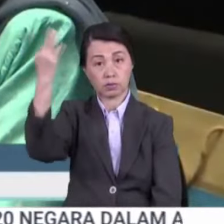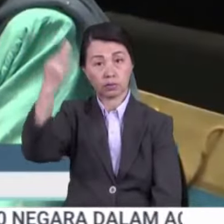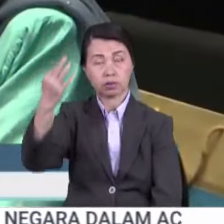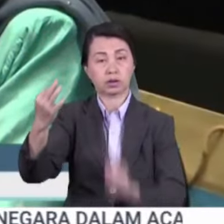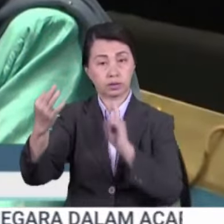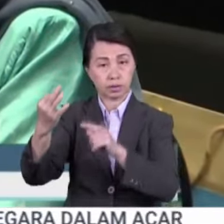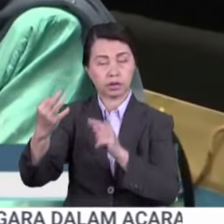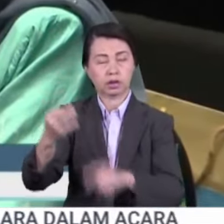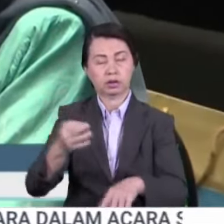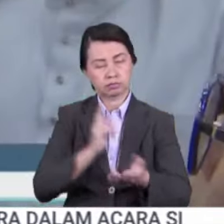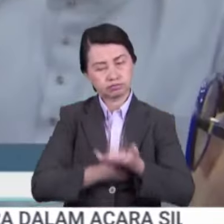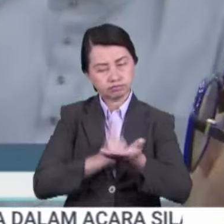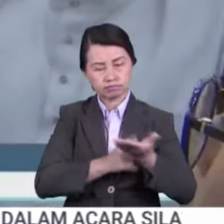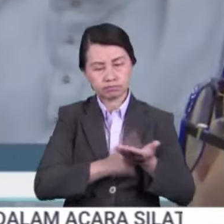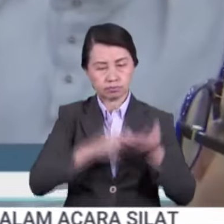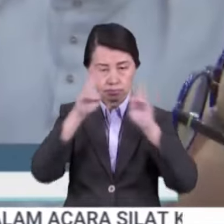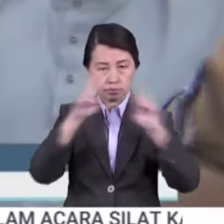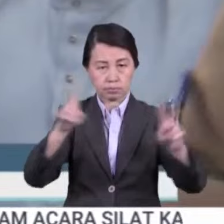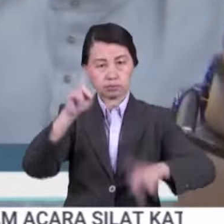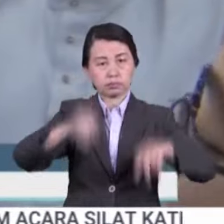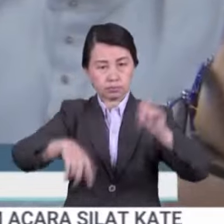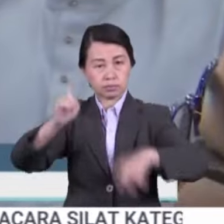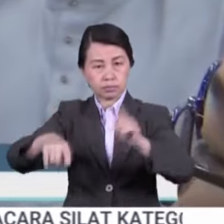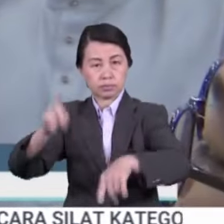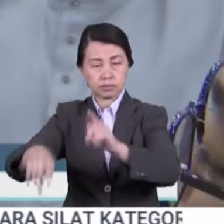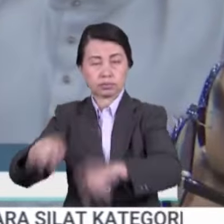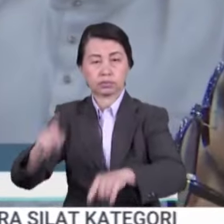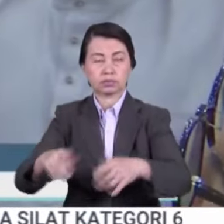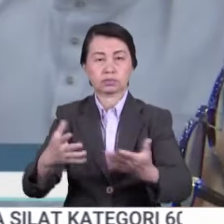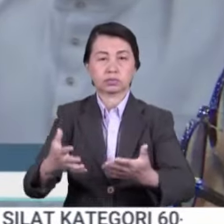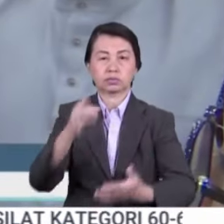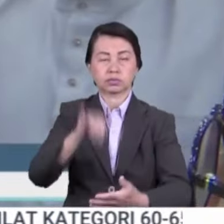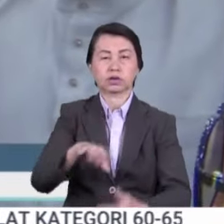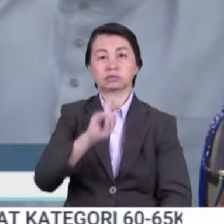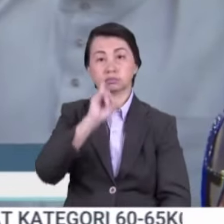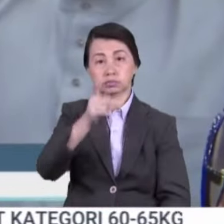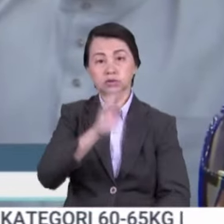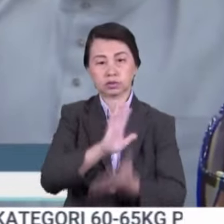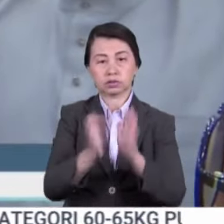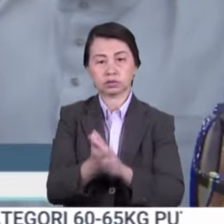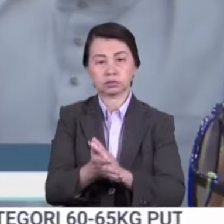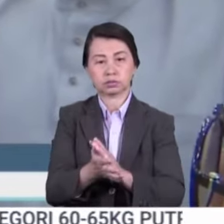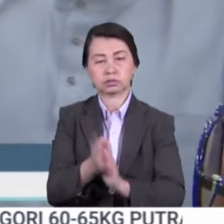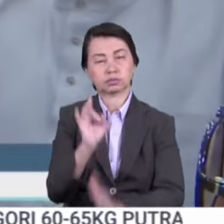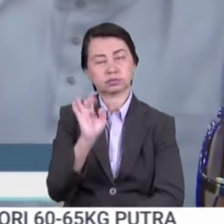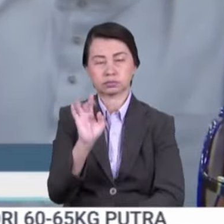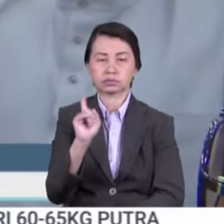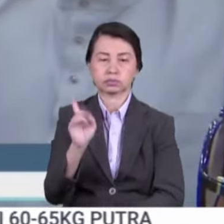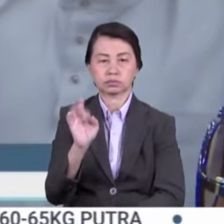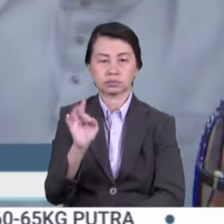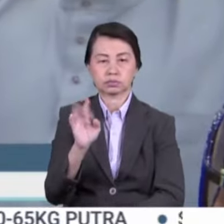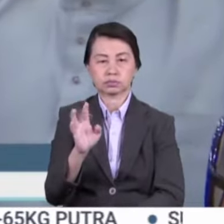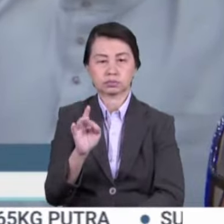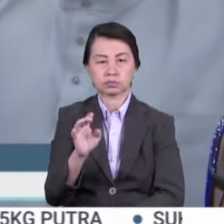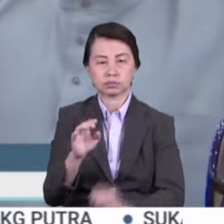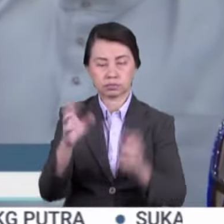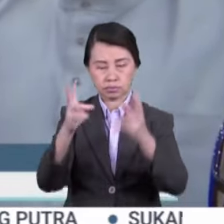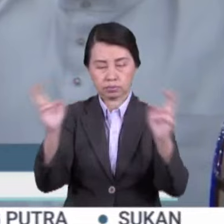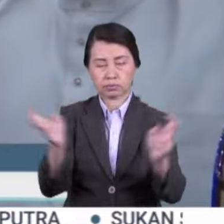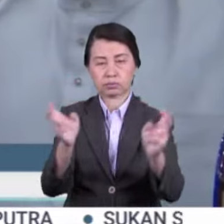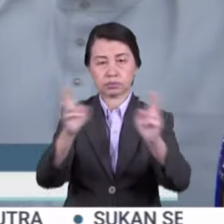soal keharmonian dalam kepelbagaian yang memang menjadi satu sorotan